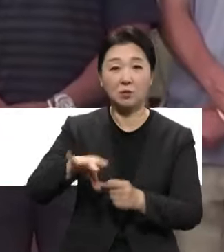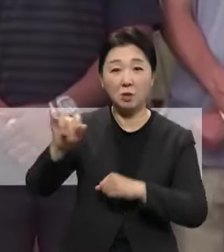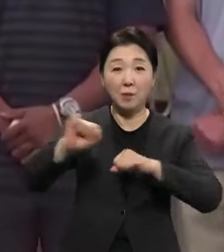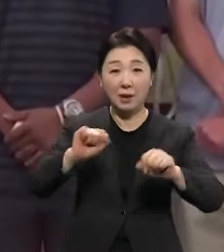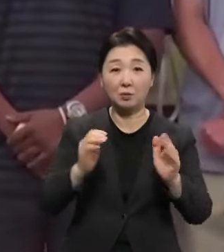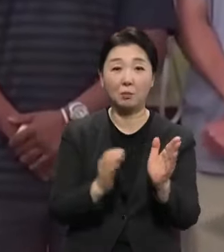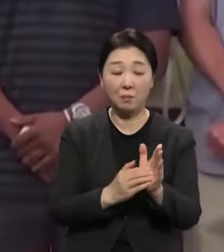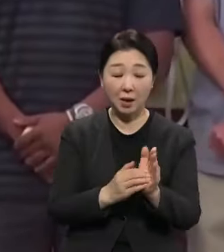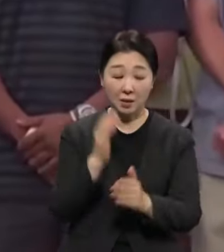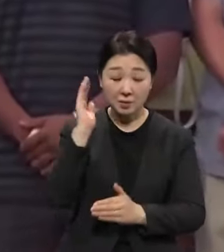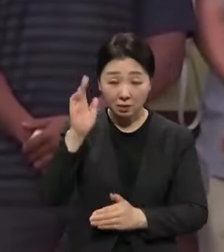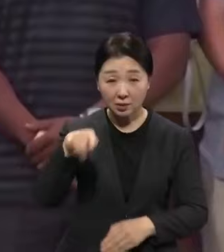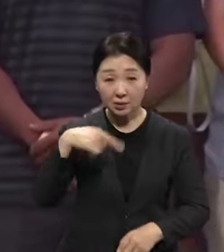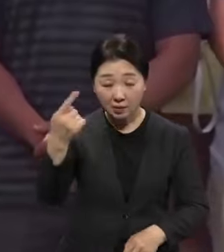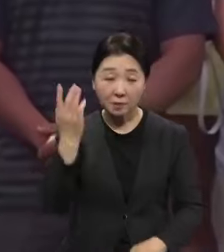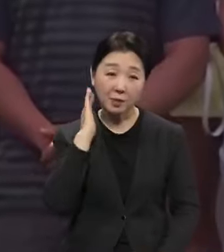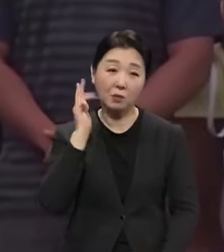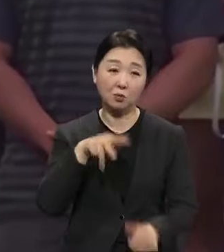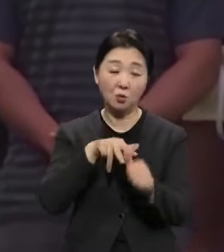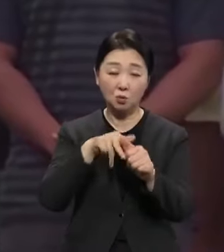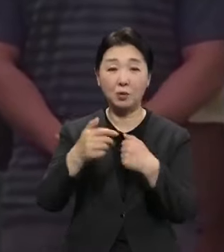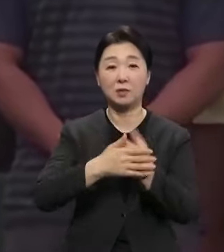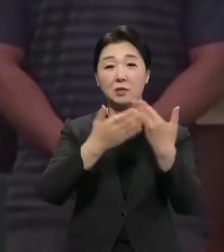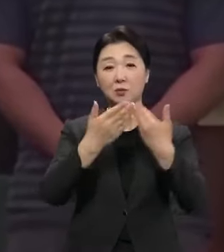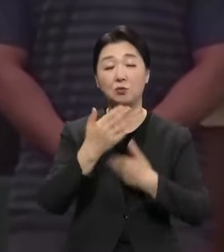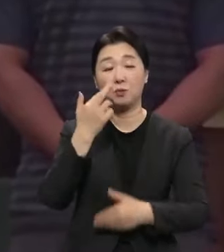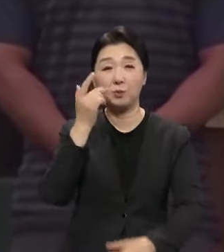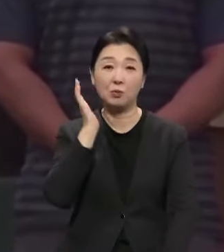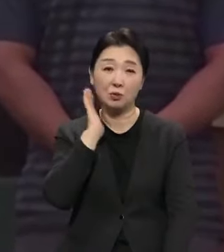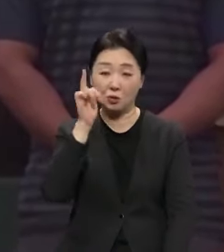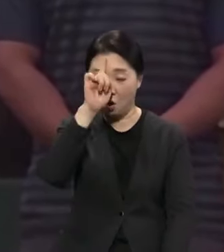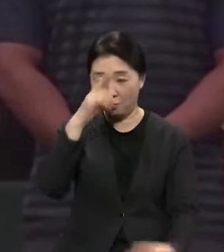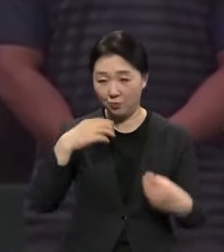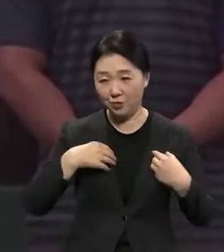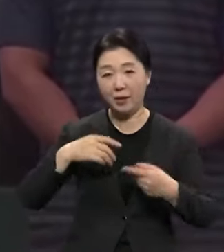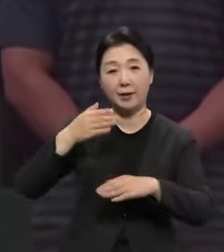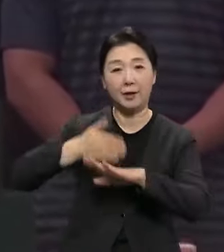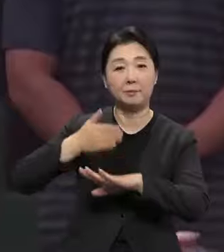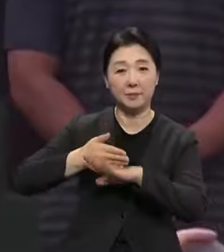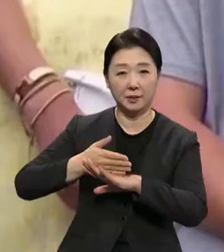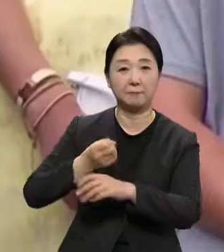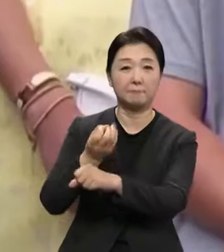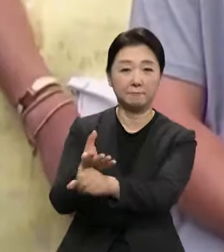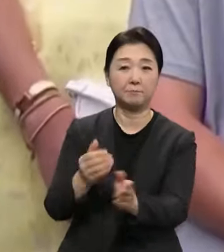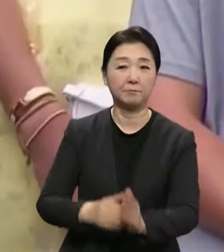연설을 다보 해이든 대통에 대한 감사로